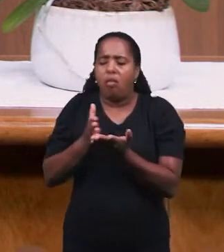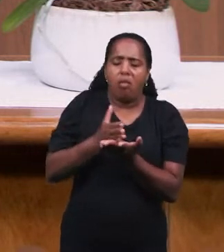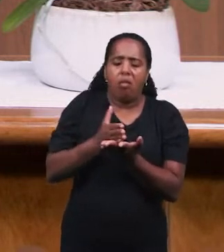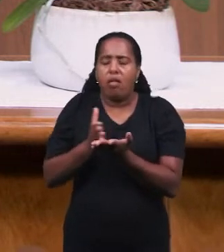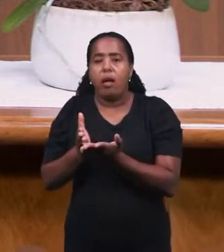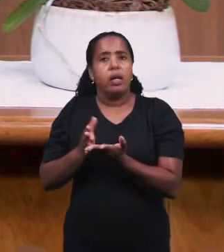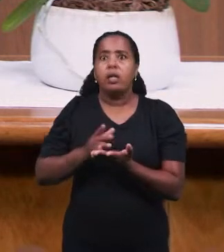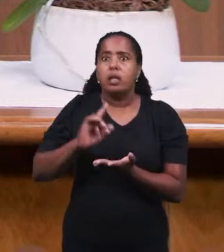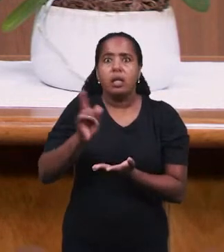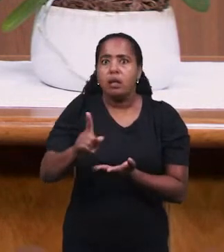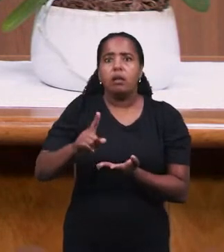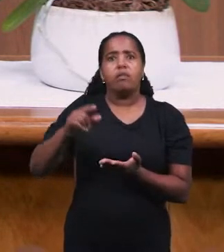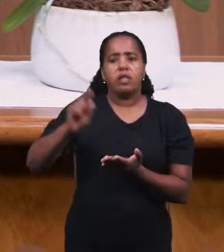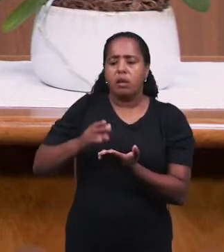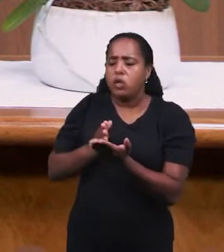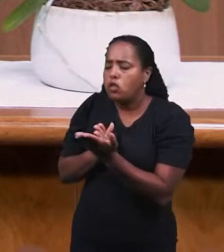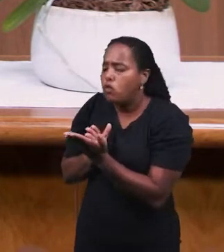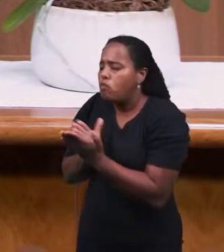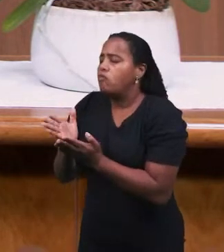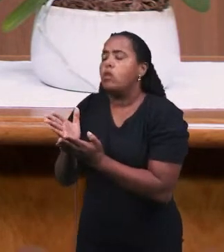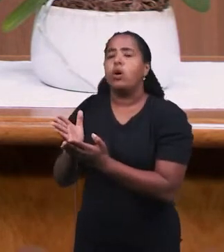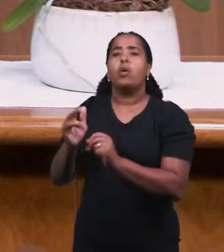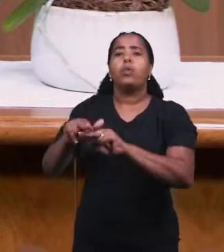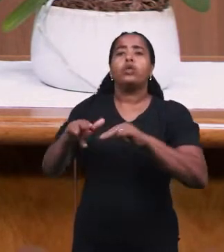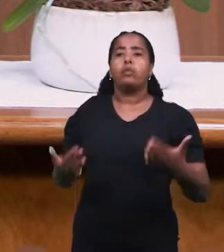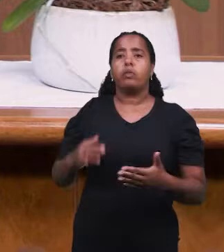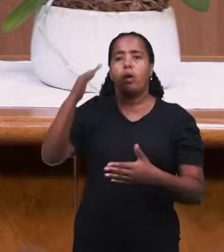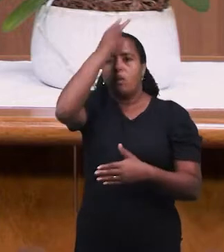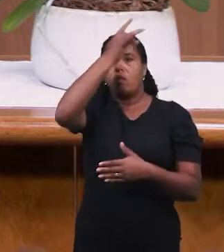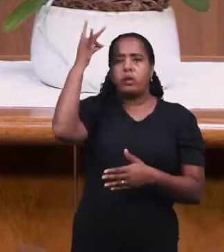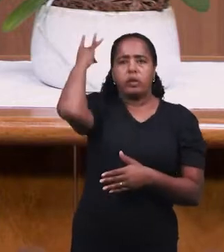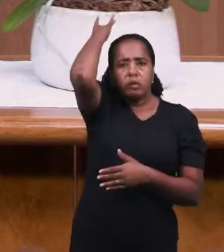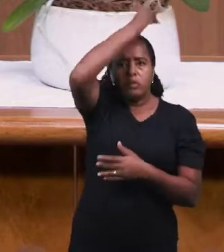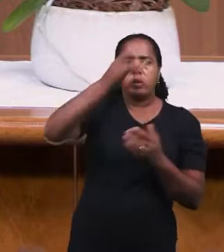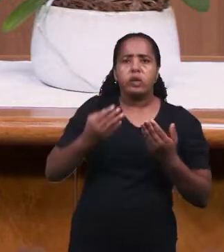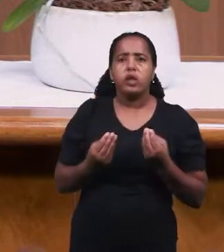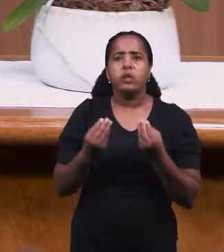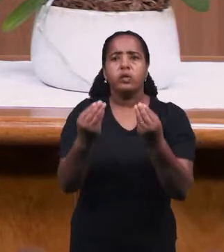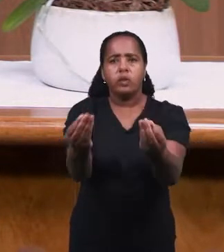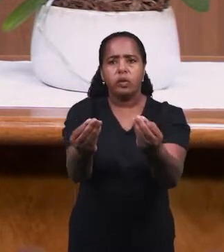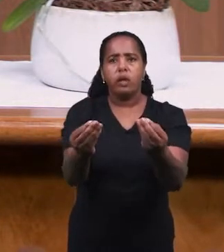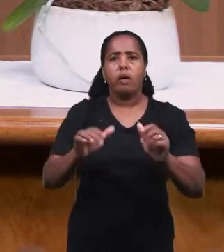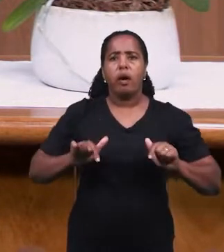Je ne peux pas aller vers deux chemins.